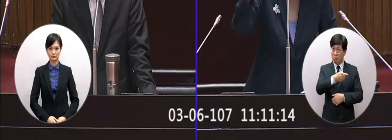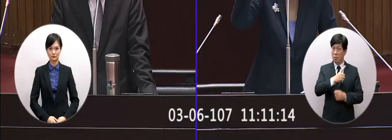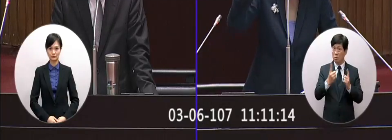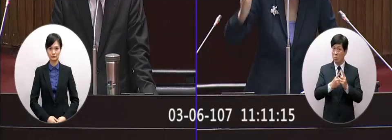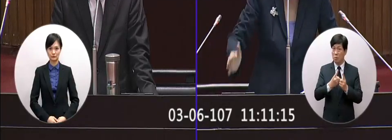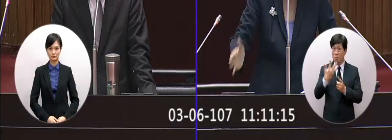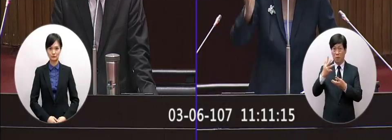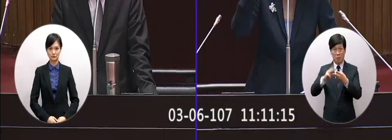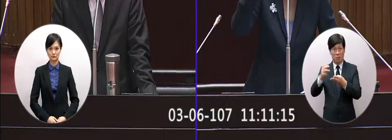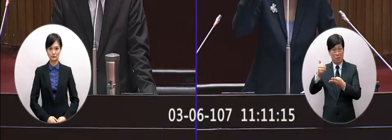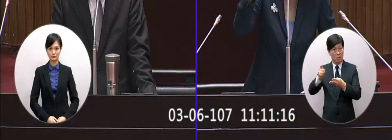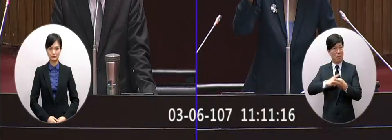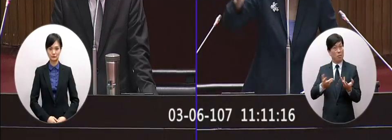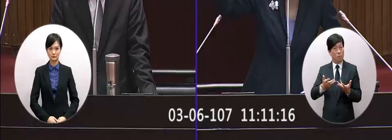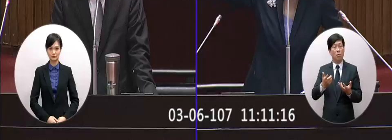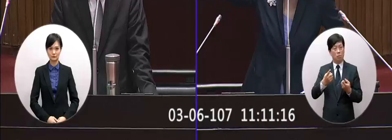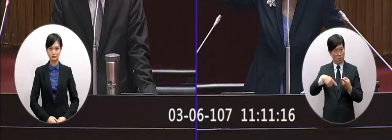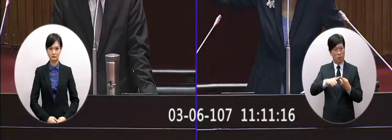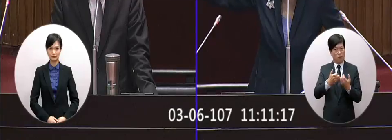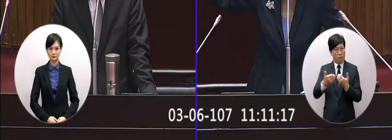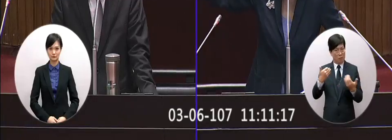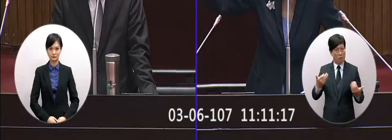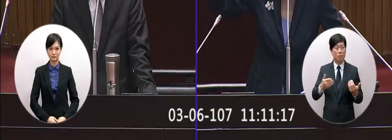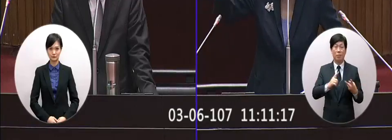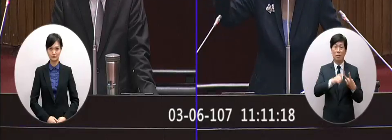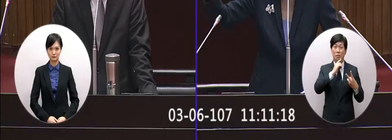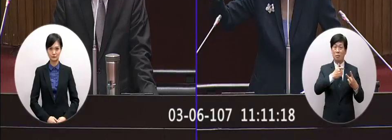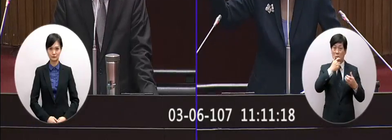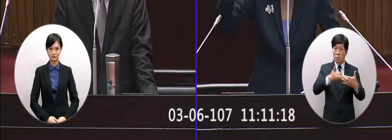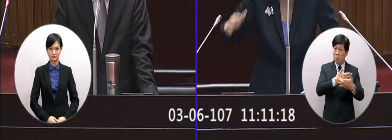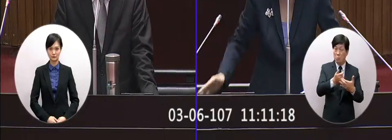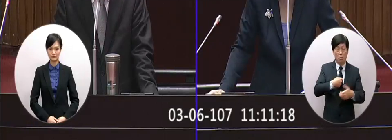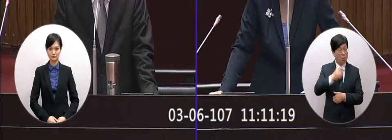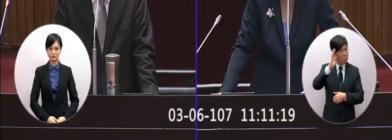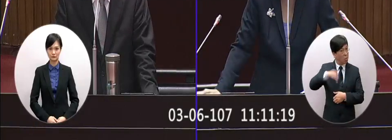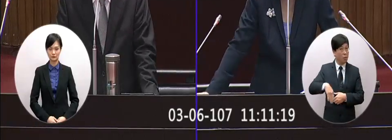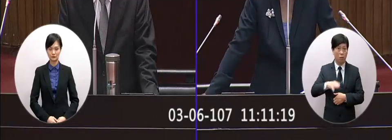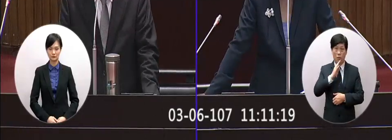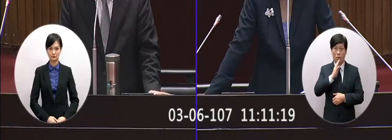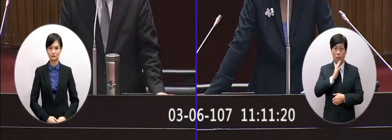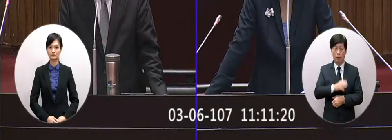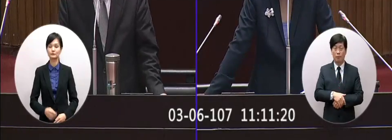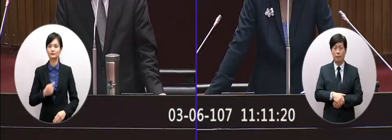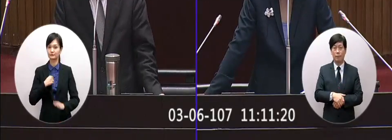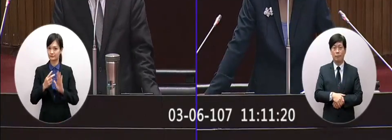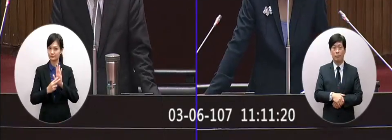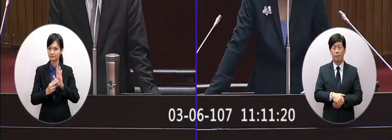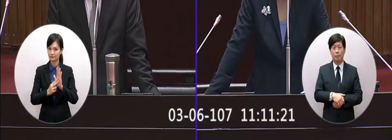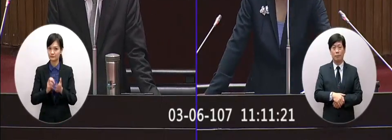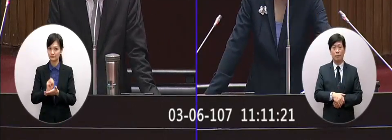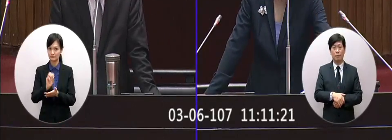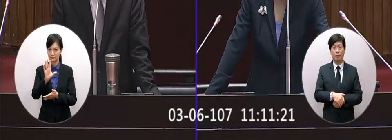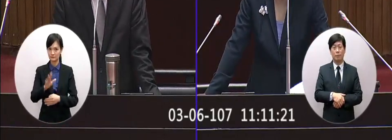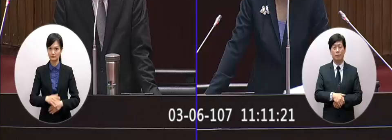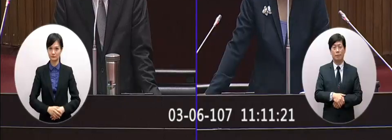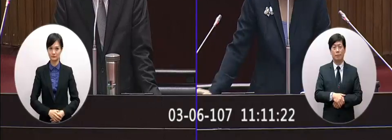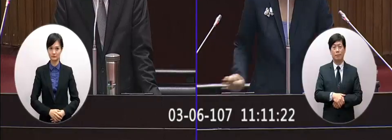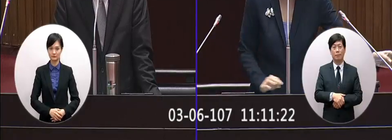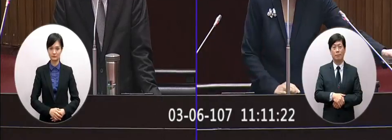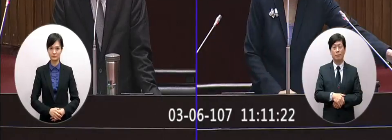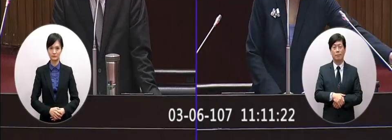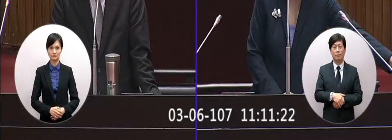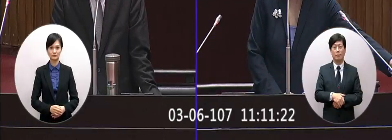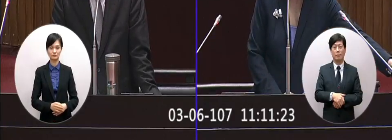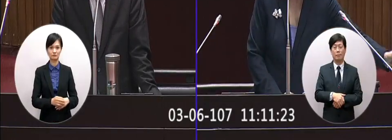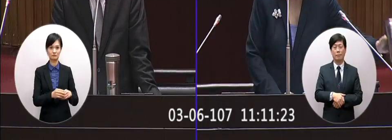对于八田雨衣的事件你就认为要有是非，对于慈湖泼漆难就是不需要有是非吗？ 柯委员，我跟你说明，不管是铜